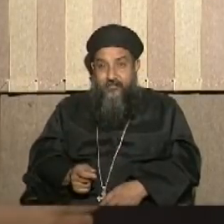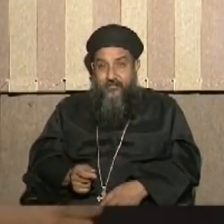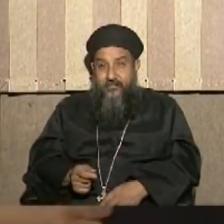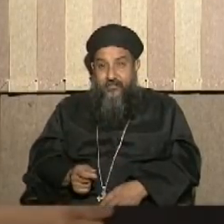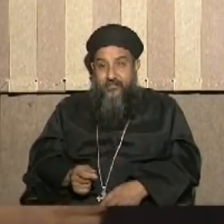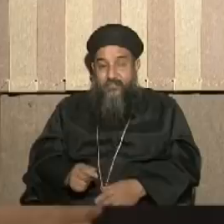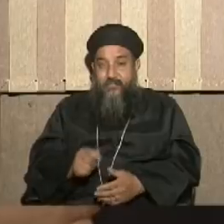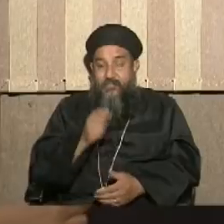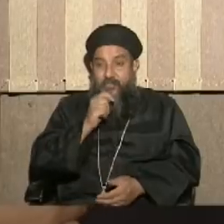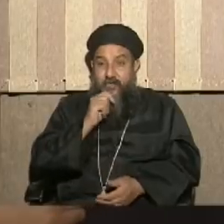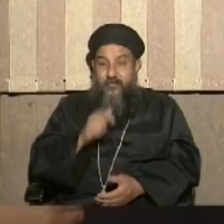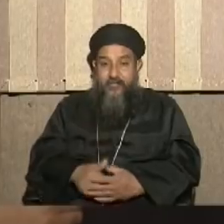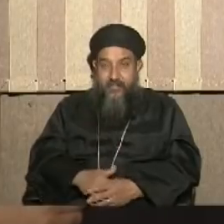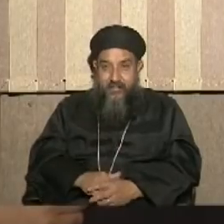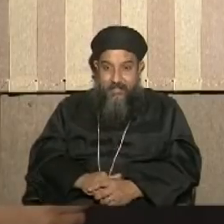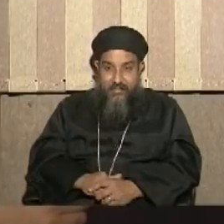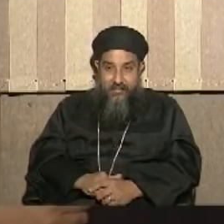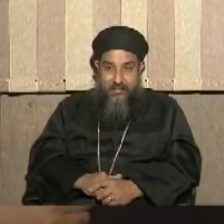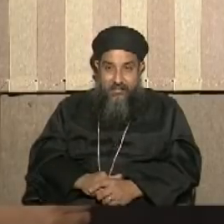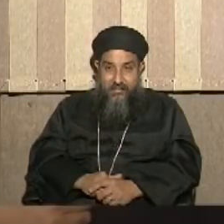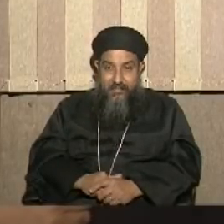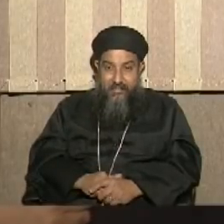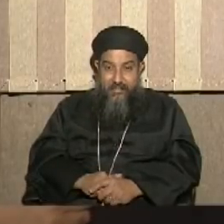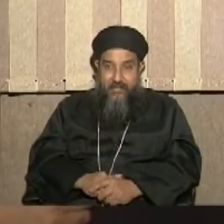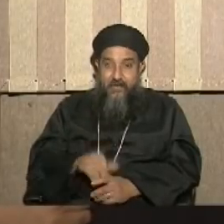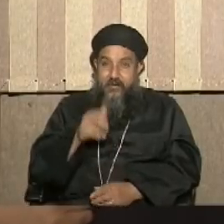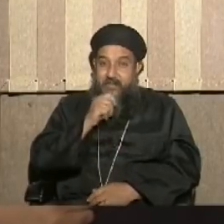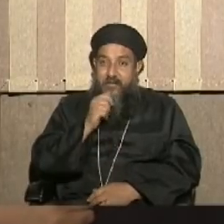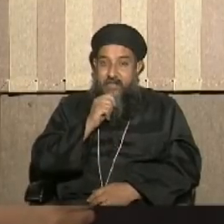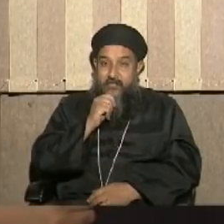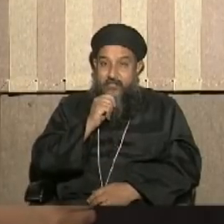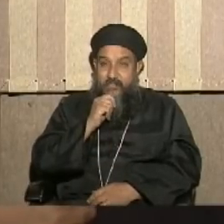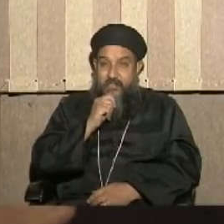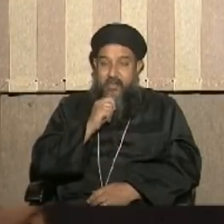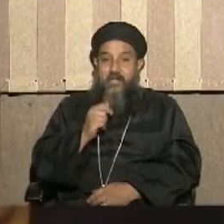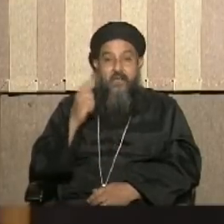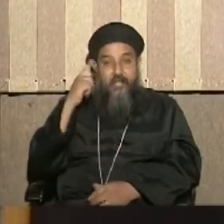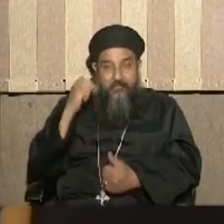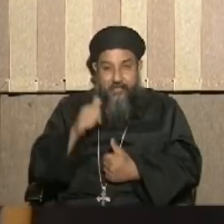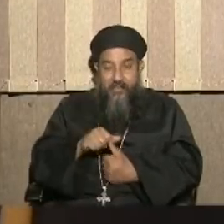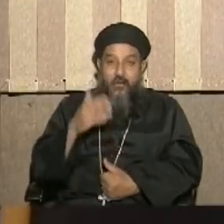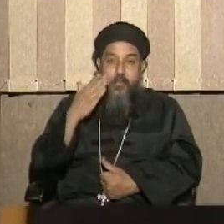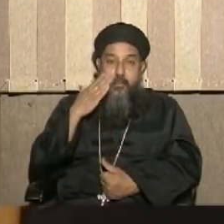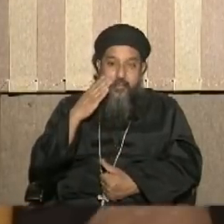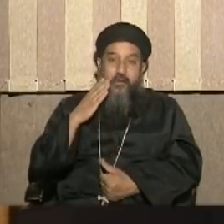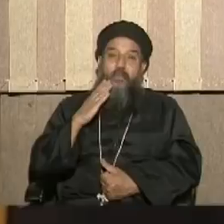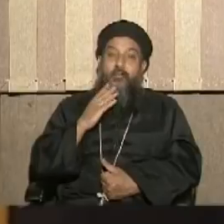أبدا، قولوا زوجتي فكرنا بوالدينا، كنت هضعف وافتكر الأثر،